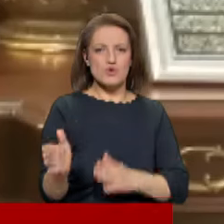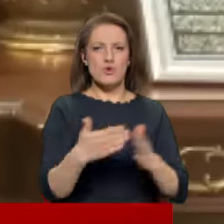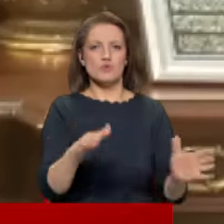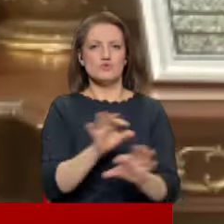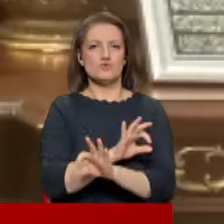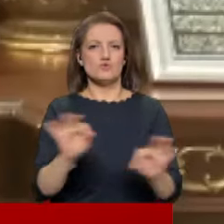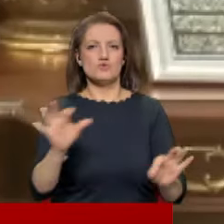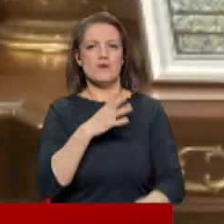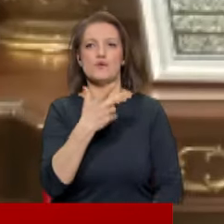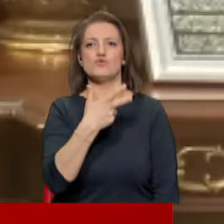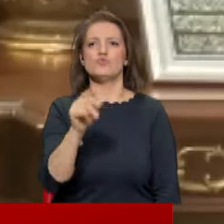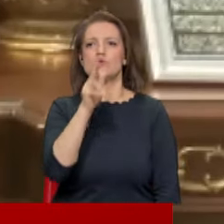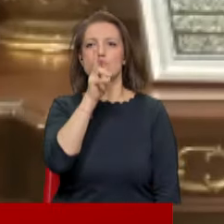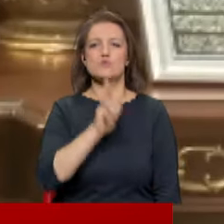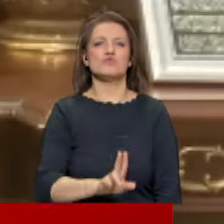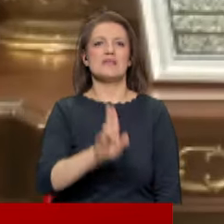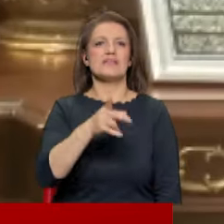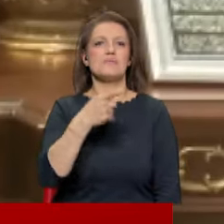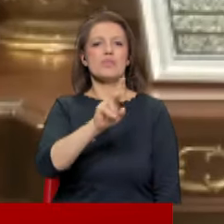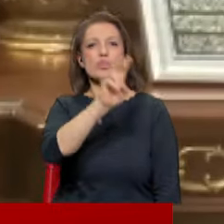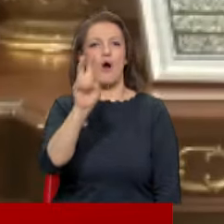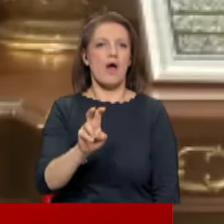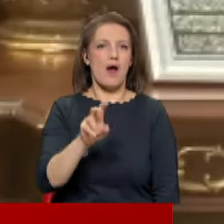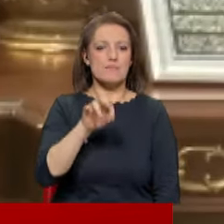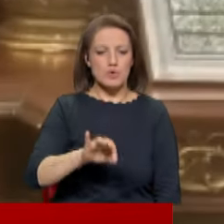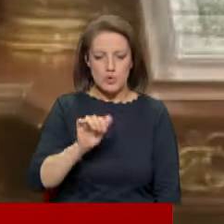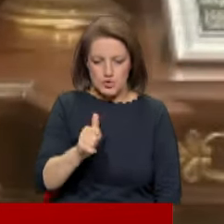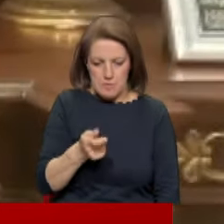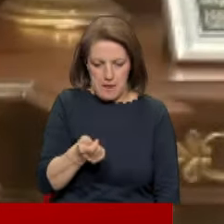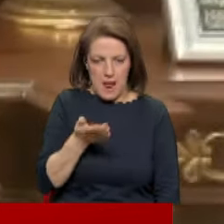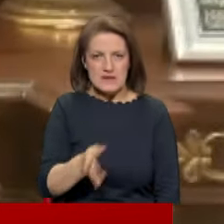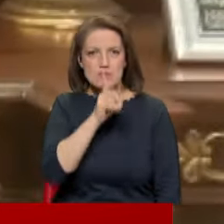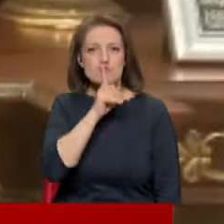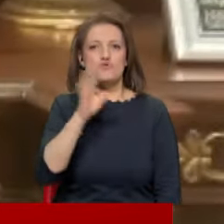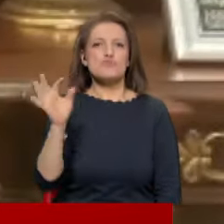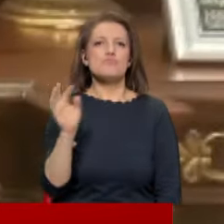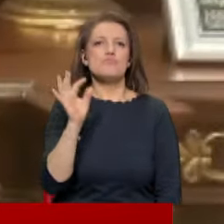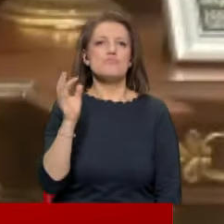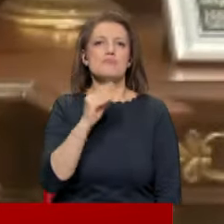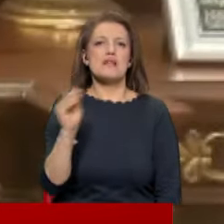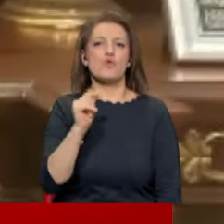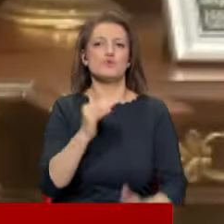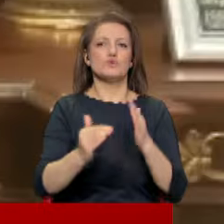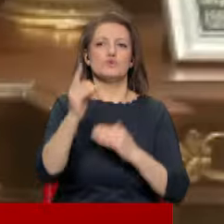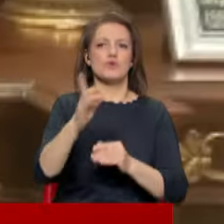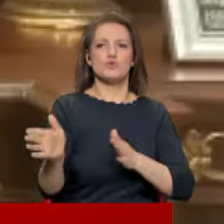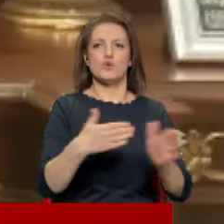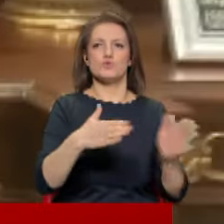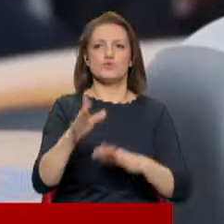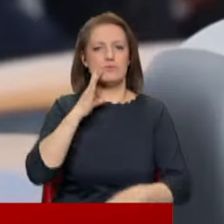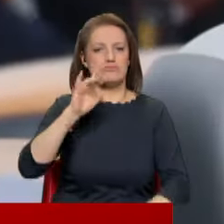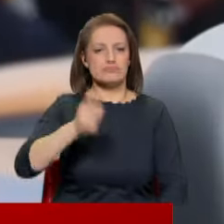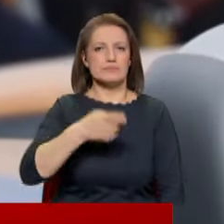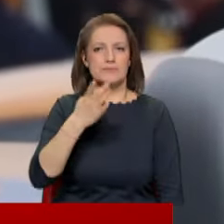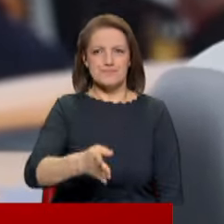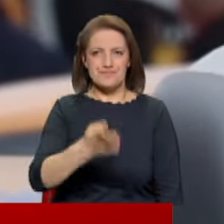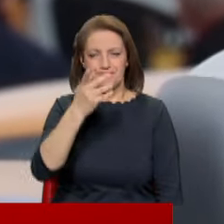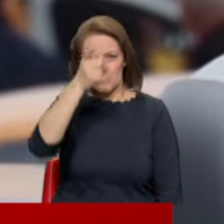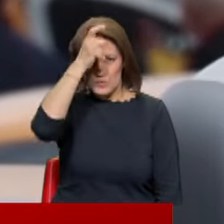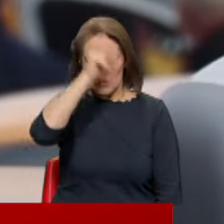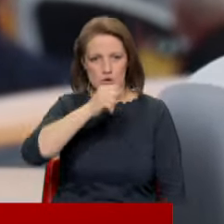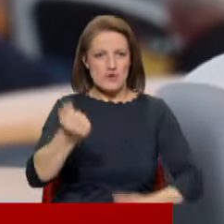var. 3 milyon 307 bin dolar. Bugünün parasıyla 100 milyon liranın üzerinde bir yolsuzluk tespit etti. İddia